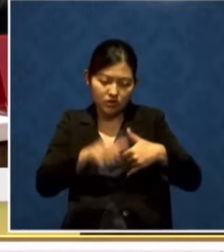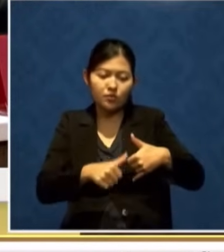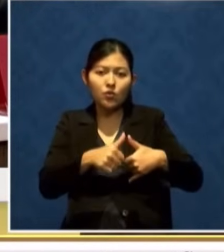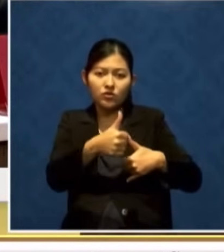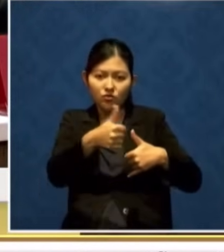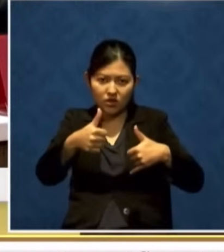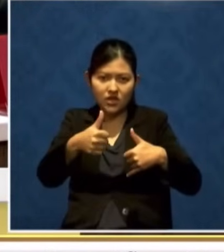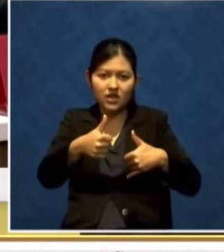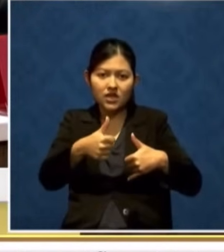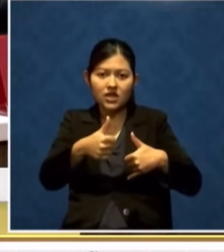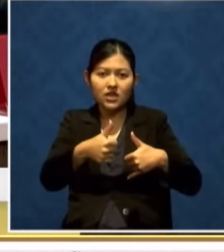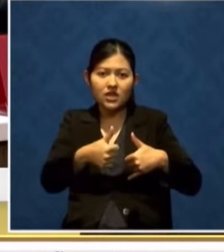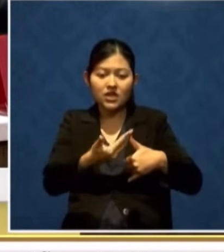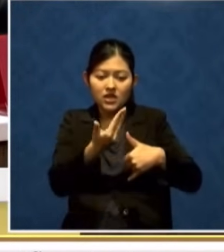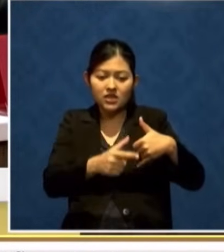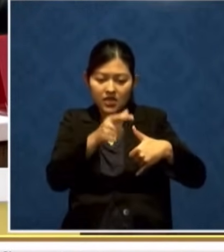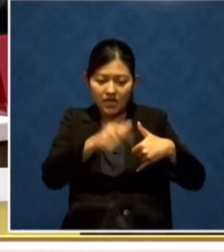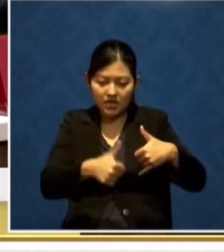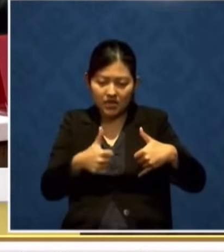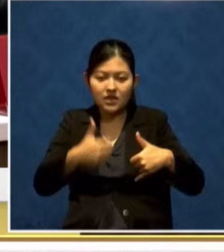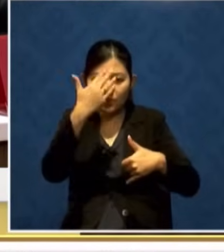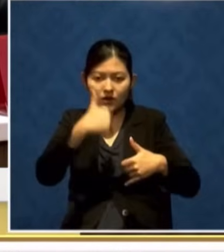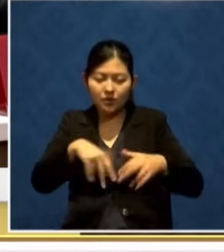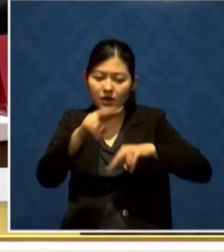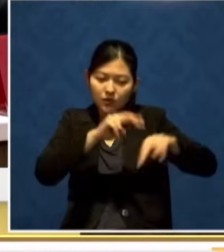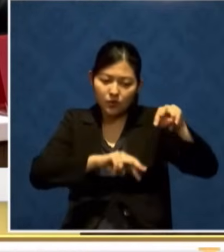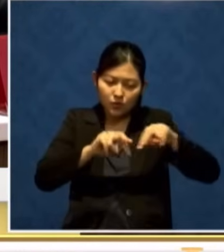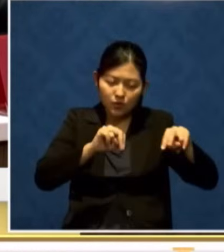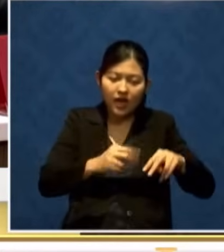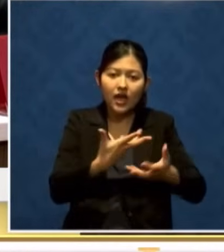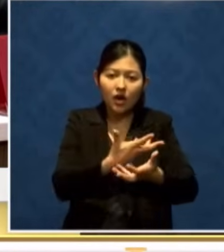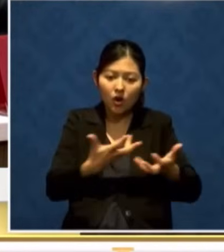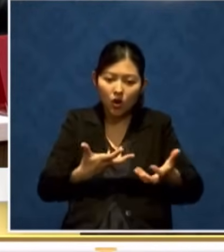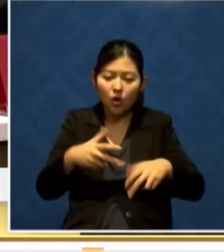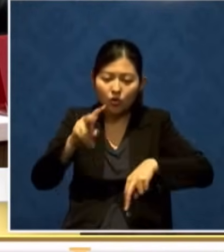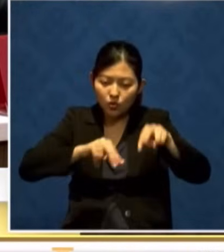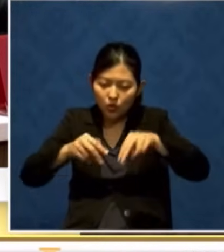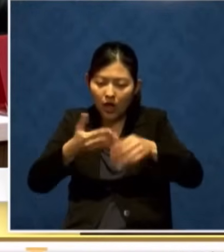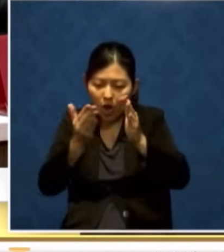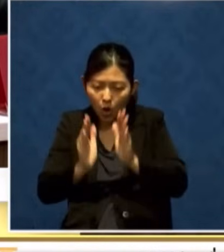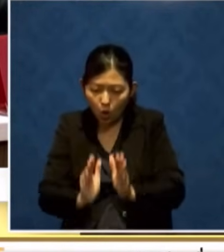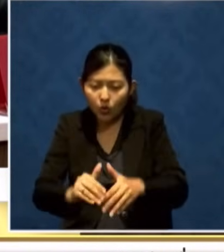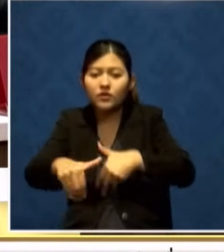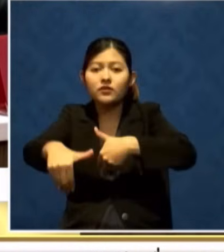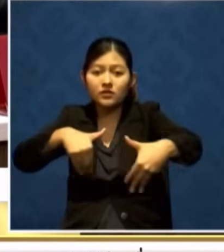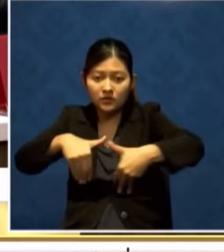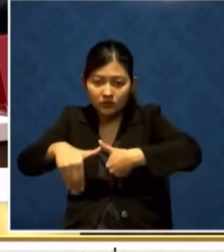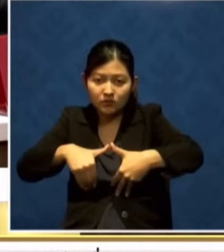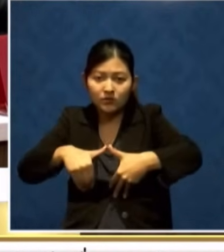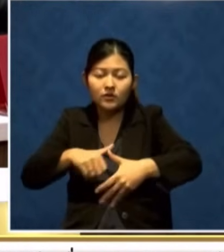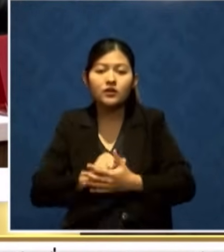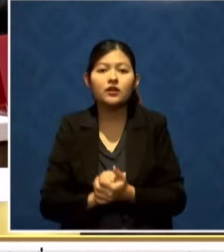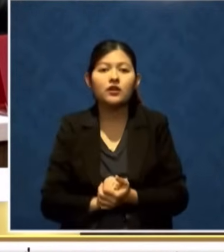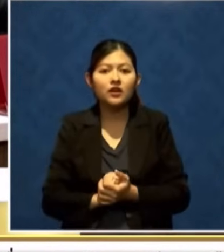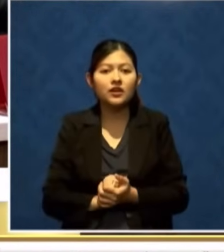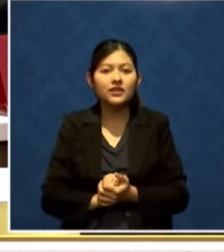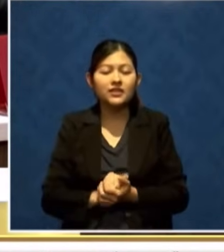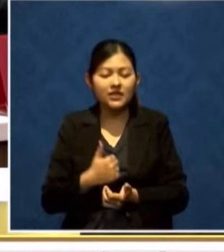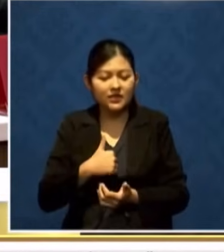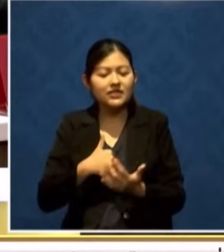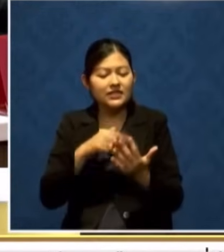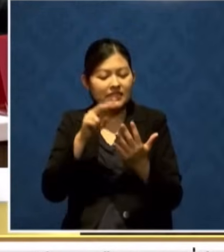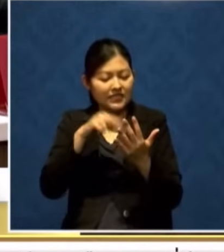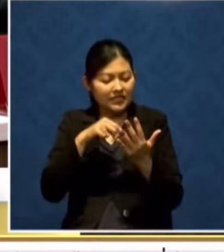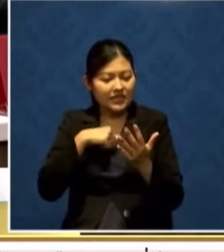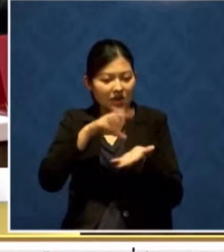เพื่อปกป้องชีวิตทรัพย์สินของพี่น้องประชาชนผมติดใจเรื่องข้อมูล